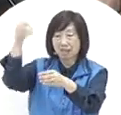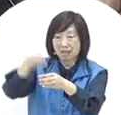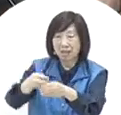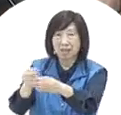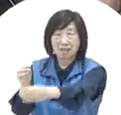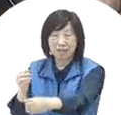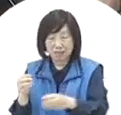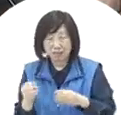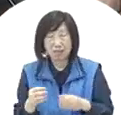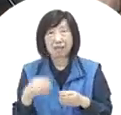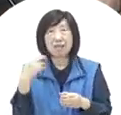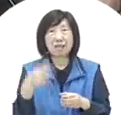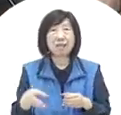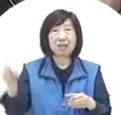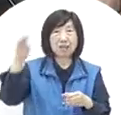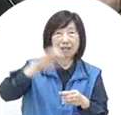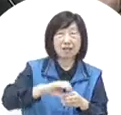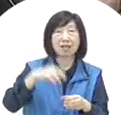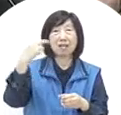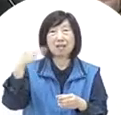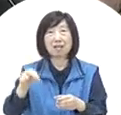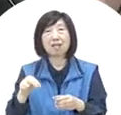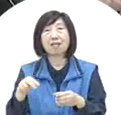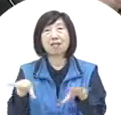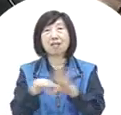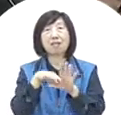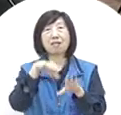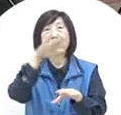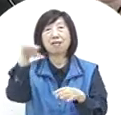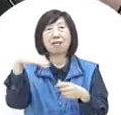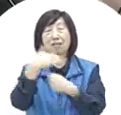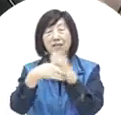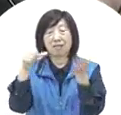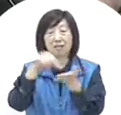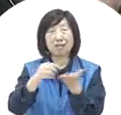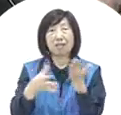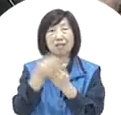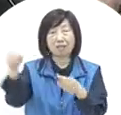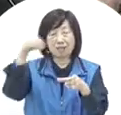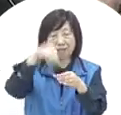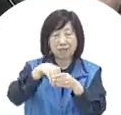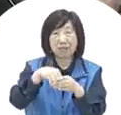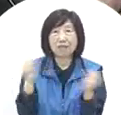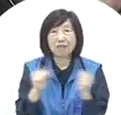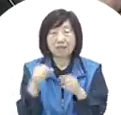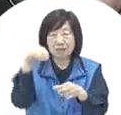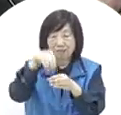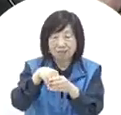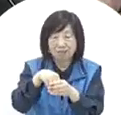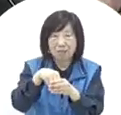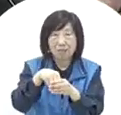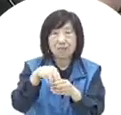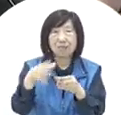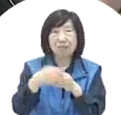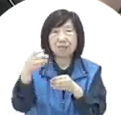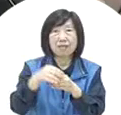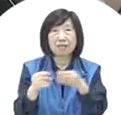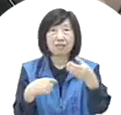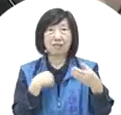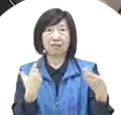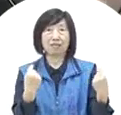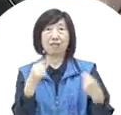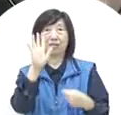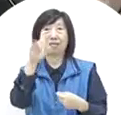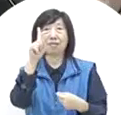水齁，然后装在这个瓶子里面，放进我们文山包种茶的茶包，冷泡而成的这个冷泡茶齁。我手上这边也有一瓶